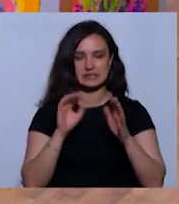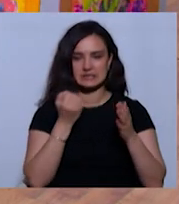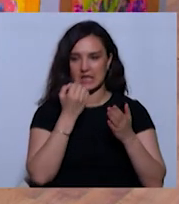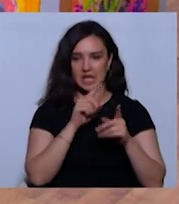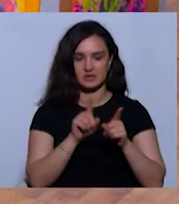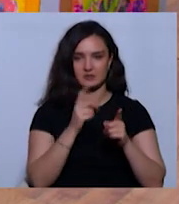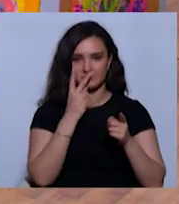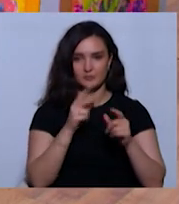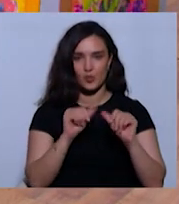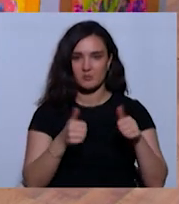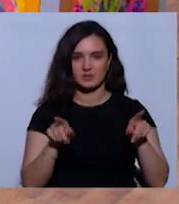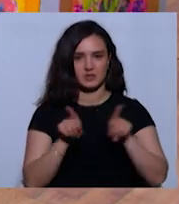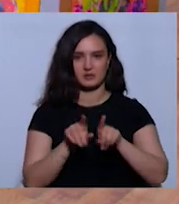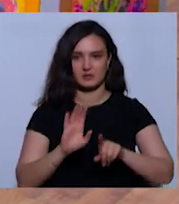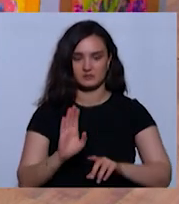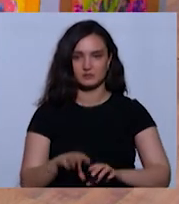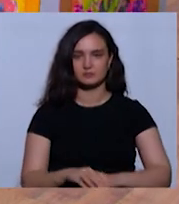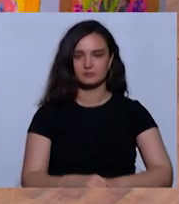არ გავს, ხო?